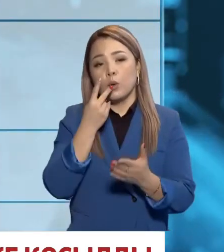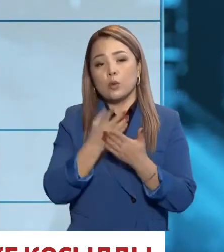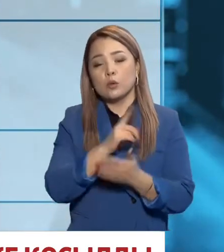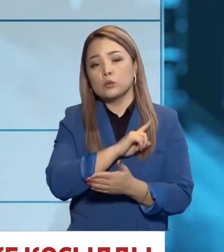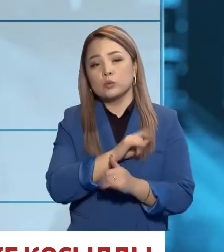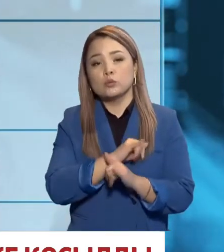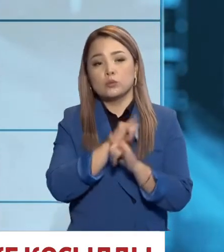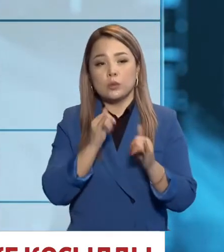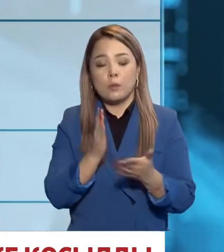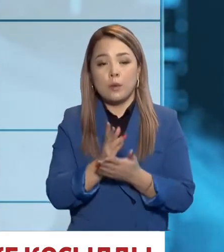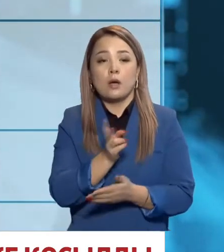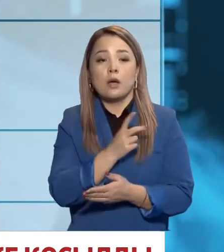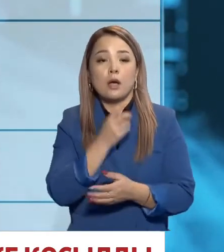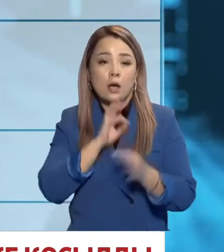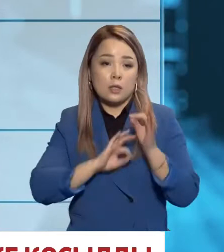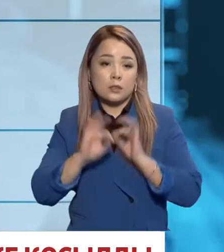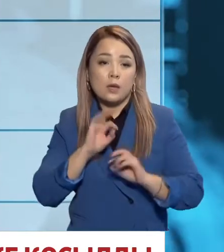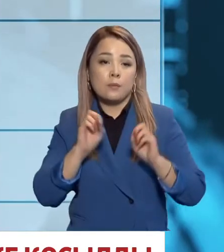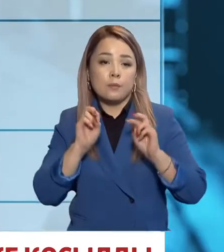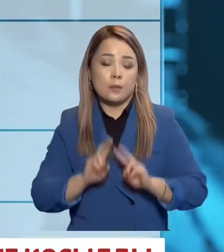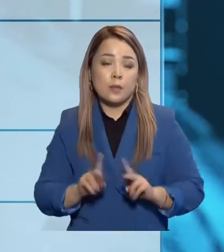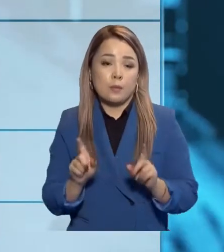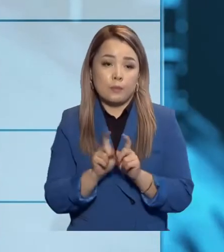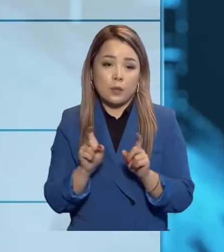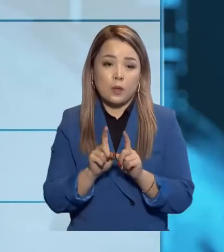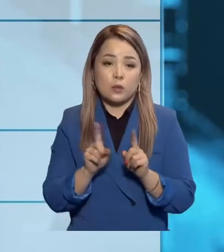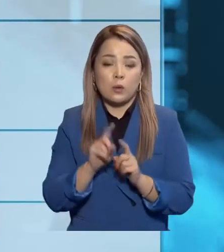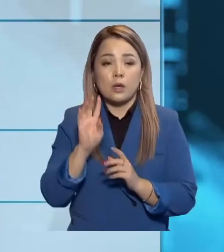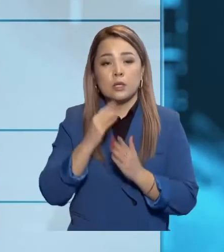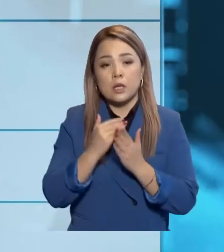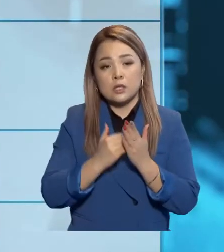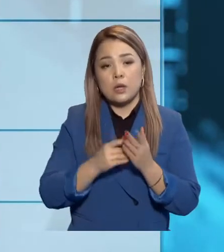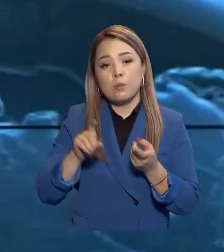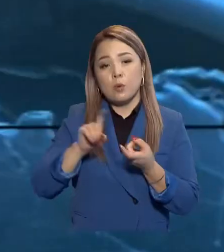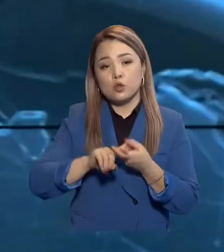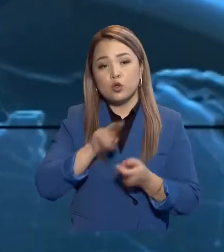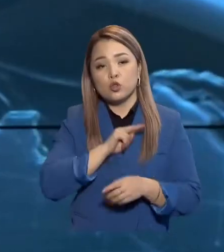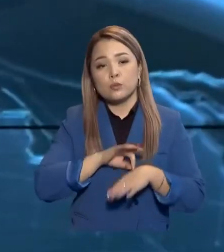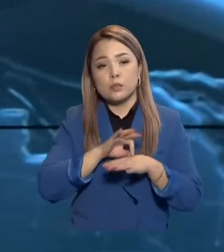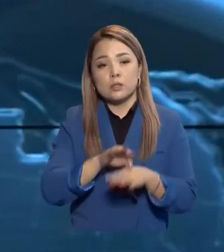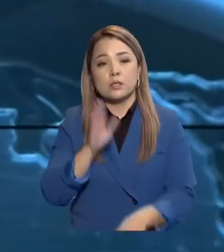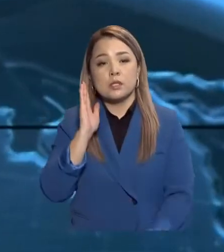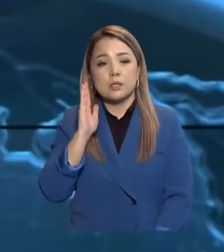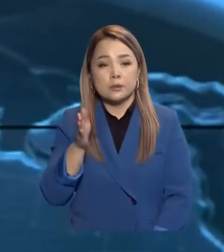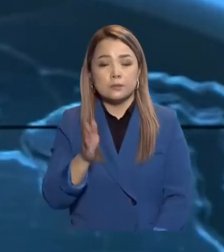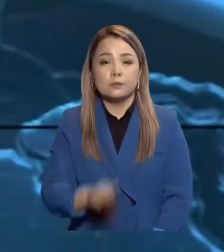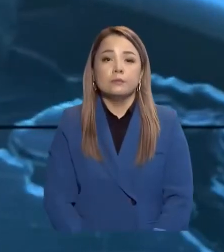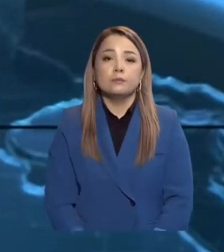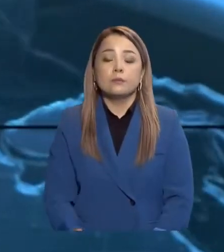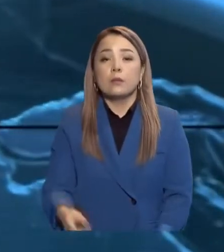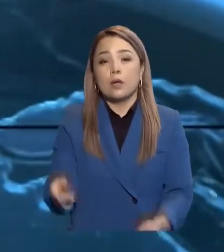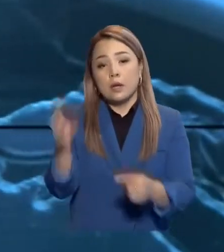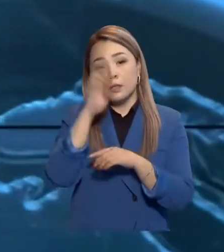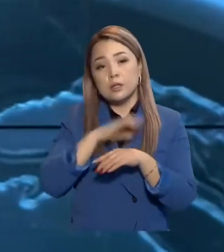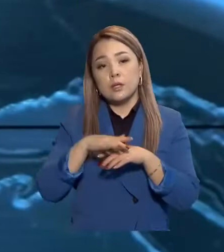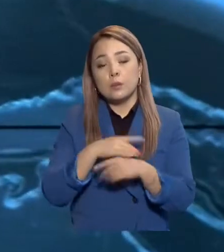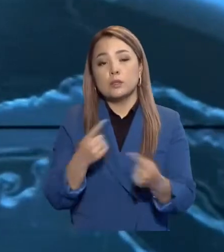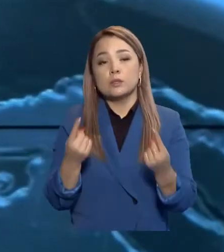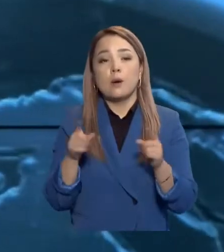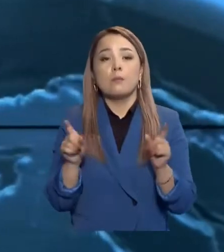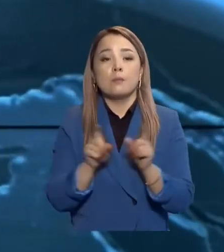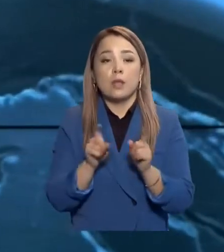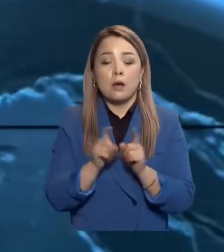көрсетіледі. Дәріханалар экрандағы кесте бойынша жұмыс істейді. Еліміздегі ірі супермаркет